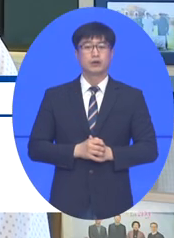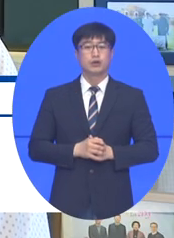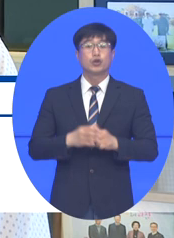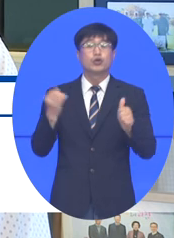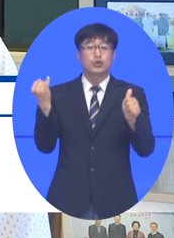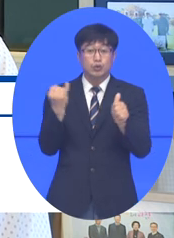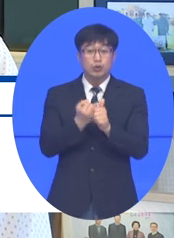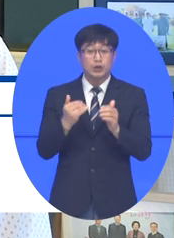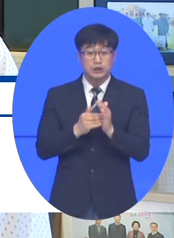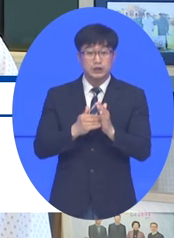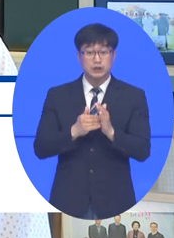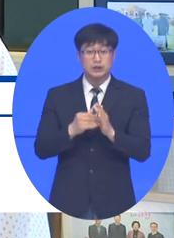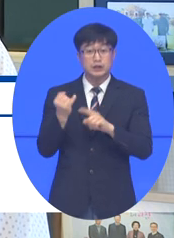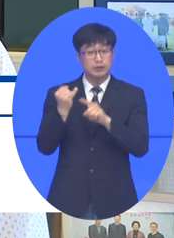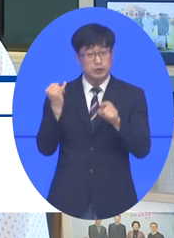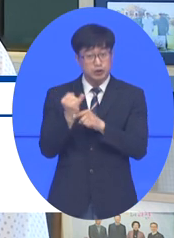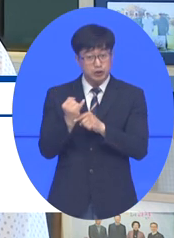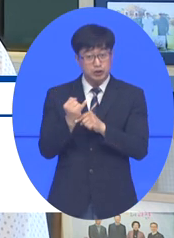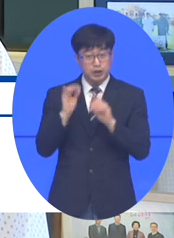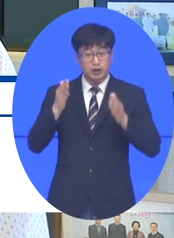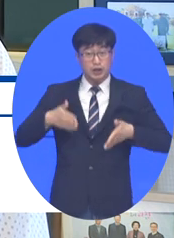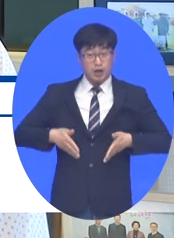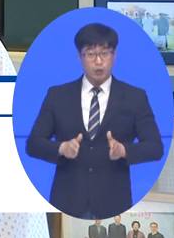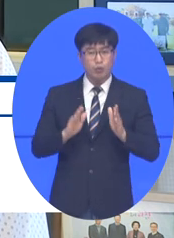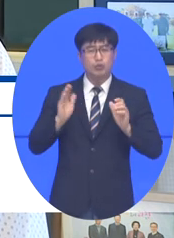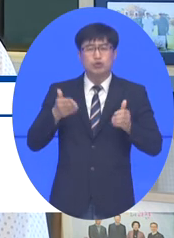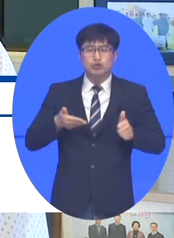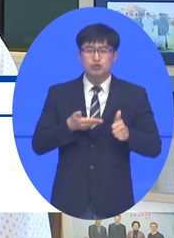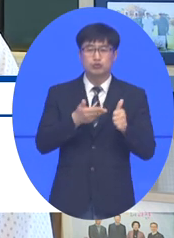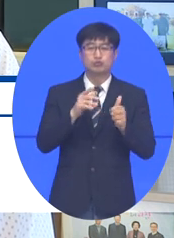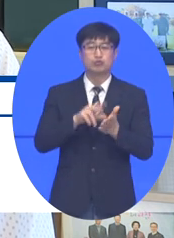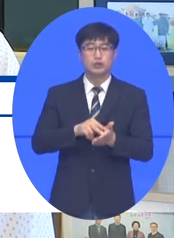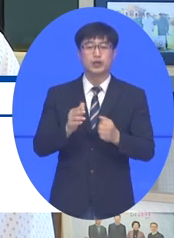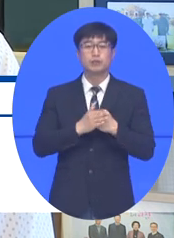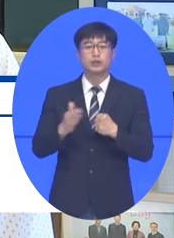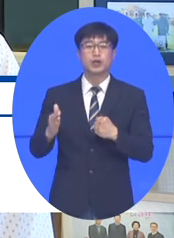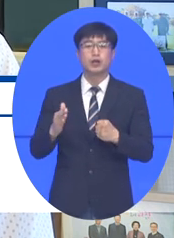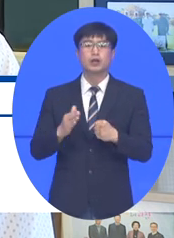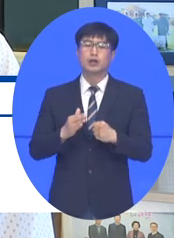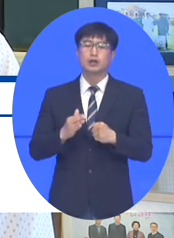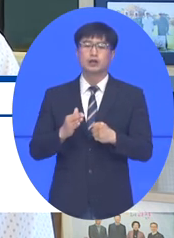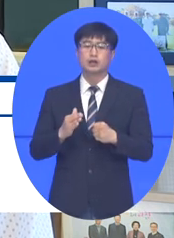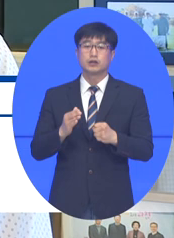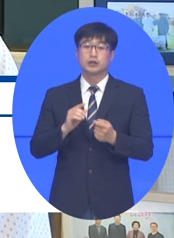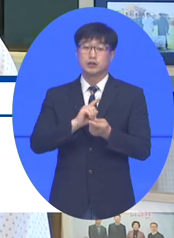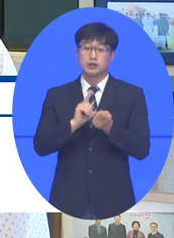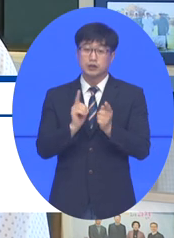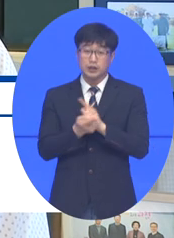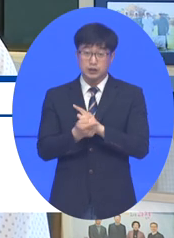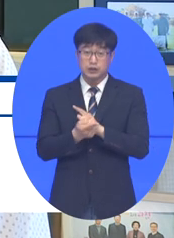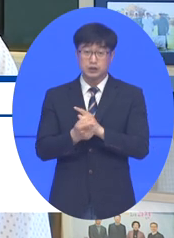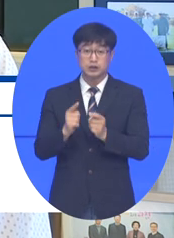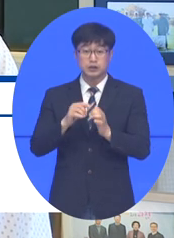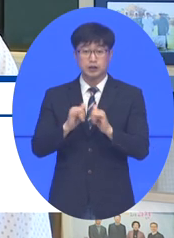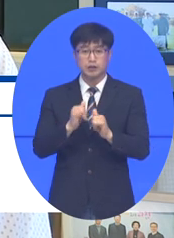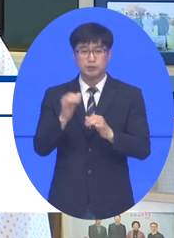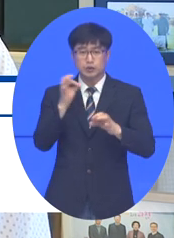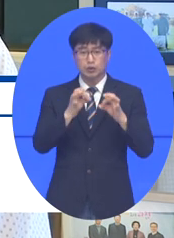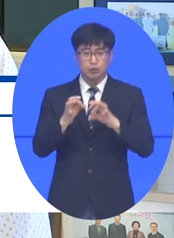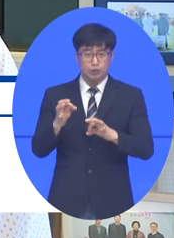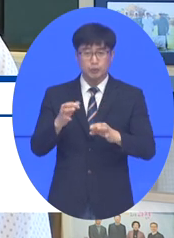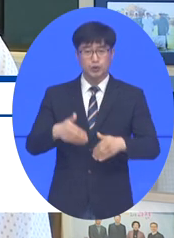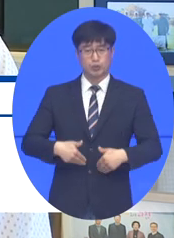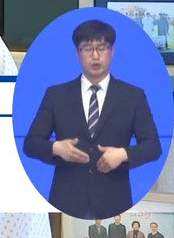결혼을 하고 임신, 출산 또는 육아 문제로 인해서 대체 인력을 저희가 구해야